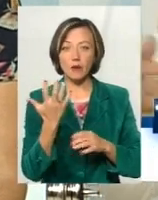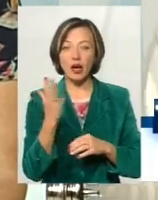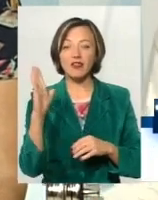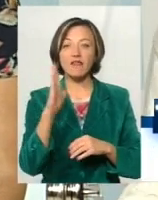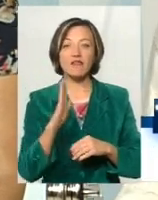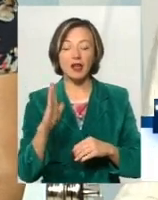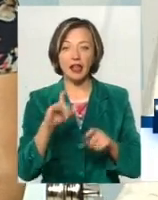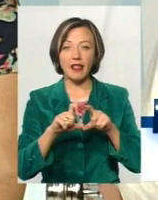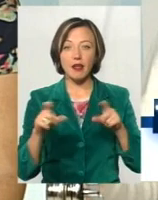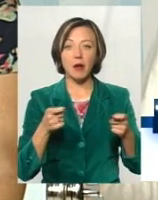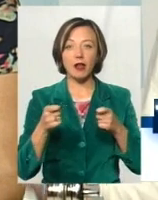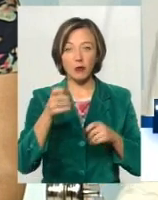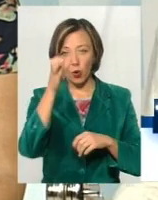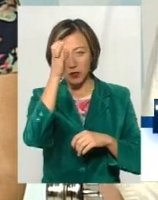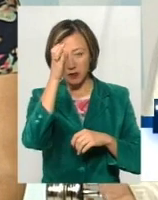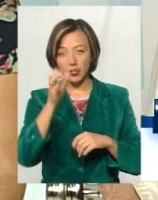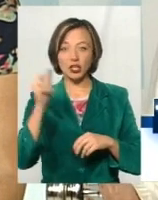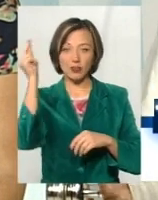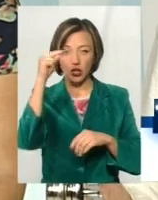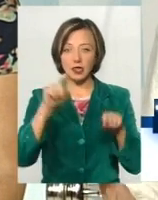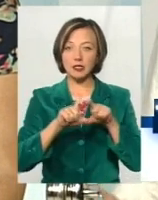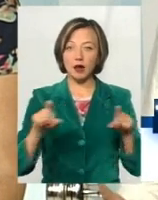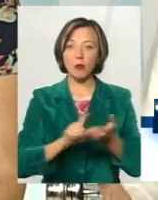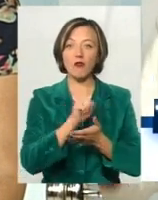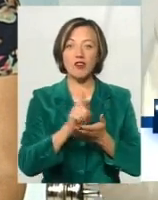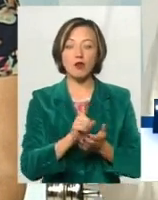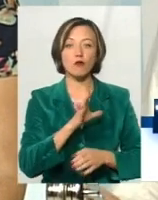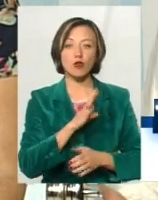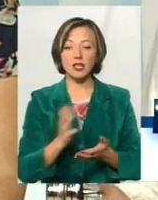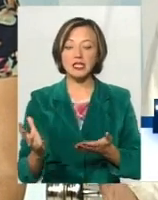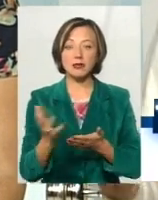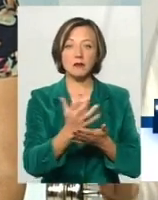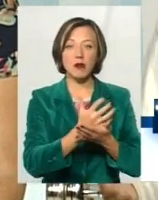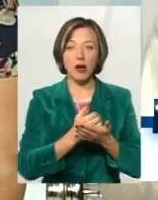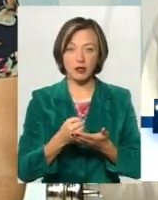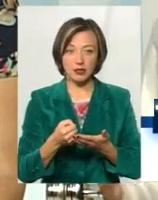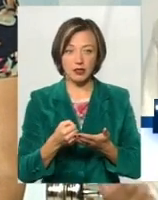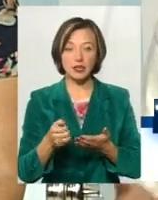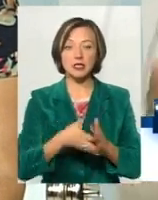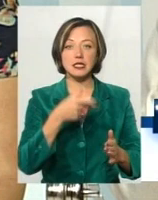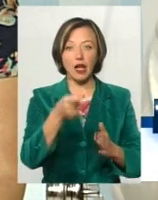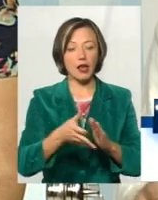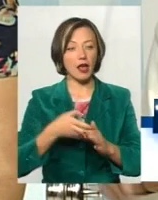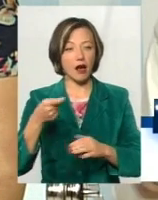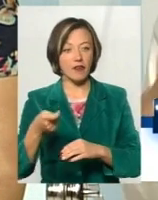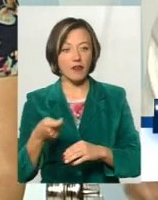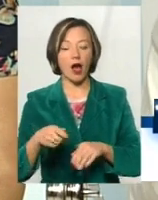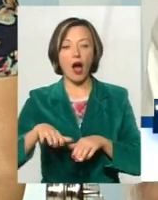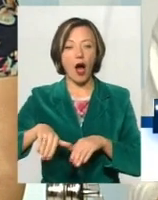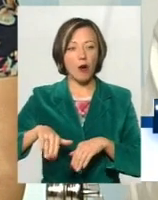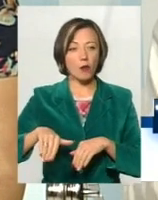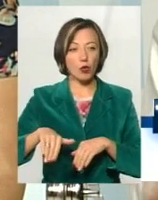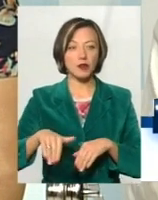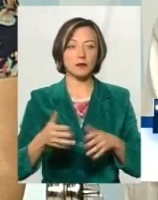у департамент освіти чи навчальний заклад повинні були зібрати заяви, а потім